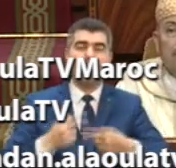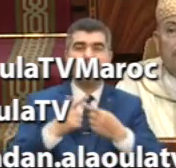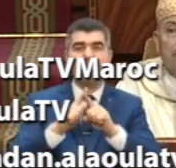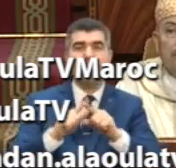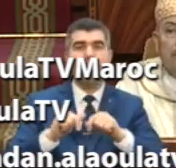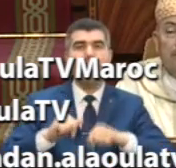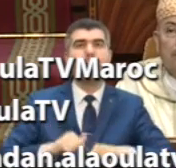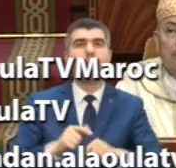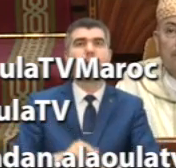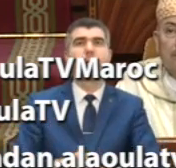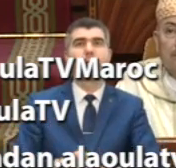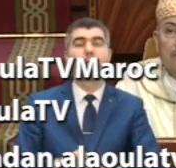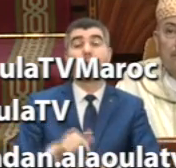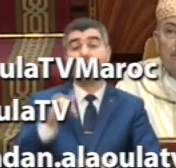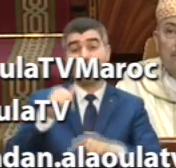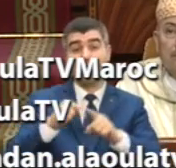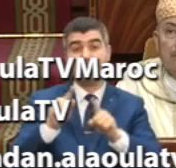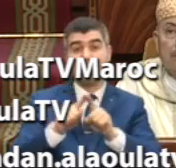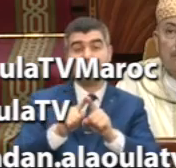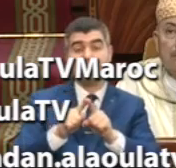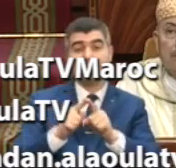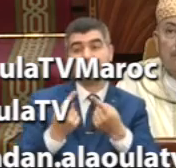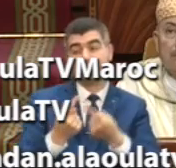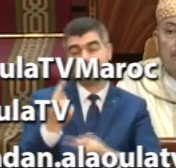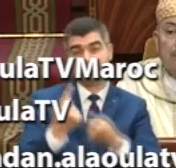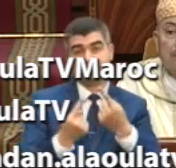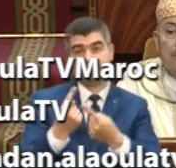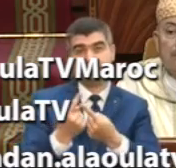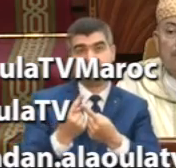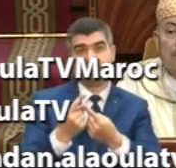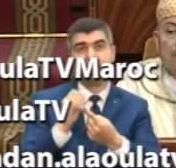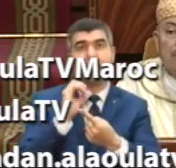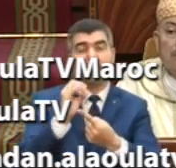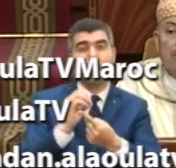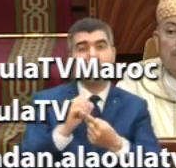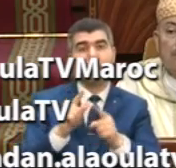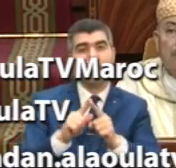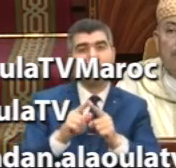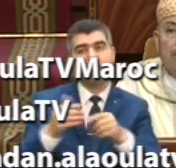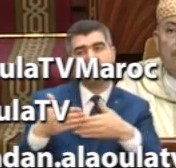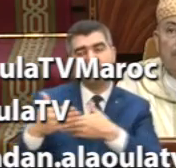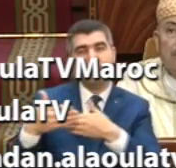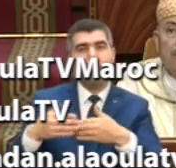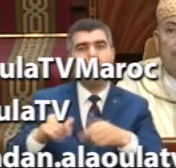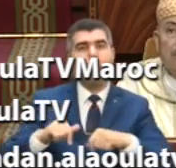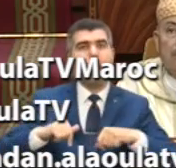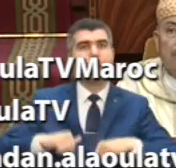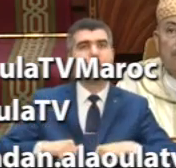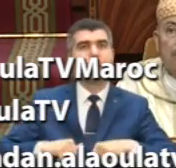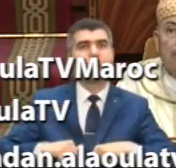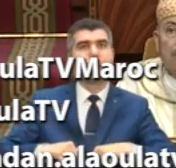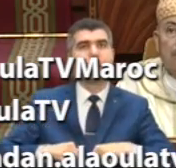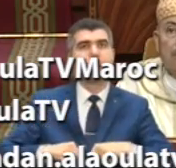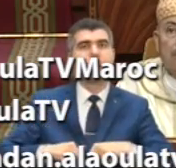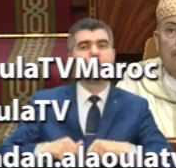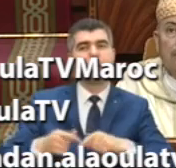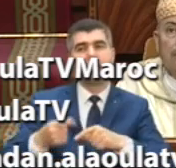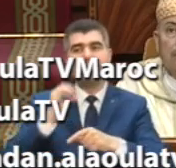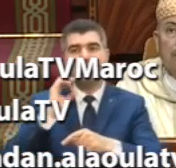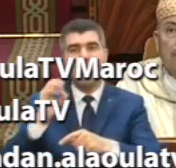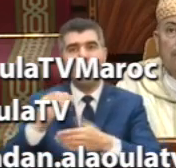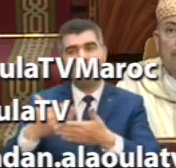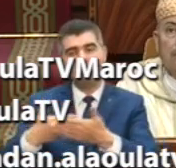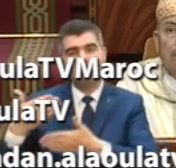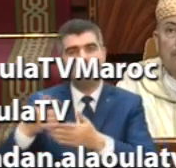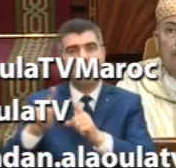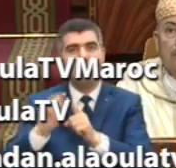الوزارات، ولقوا أن هناك تبادل ديال المنافع ديال ما بين بعض الوزراء. أعطيني نعطيك، فإذا ما بغاش